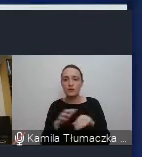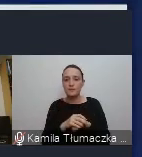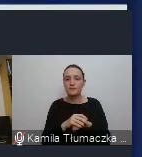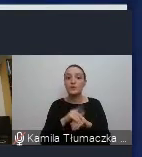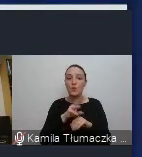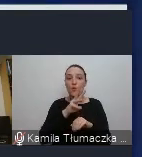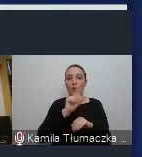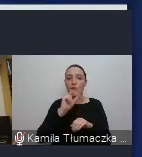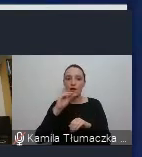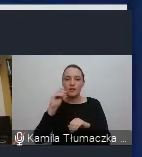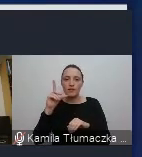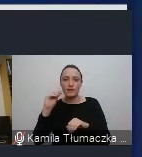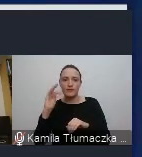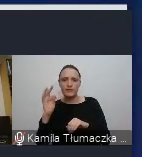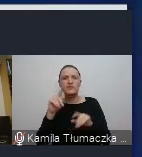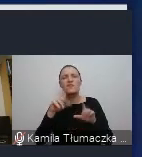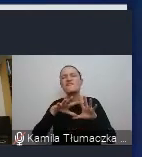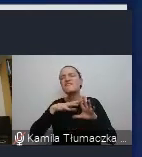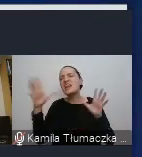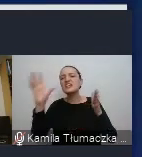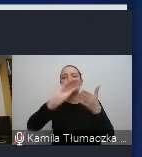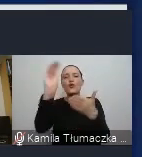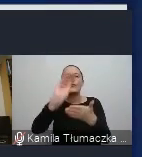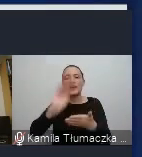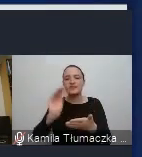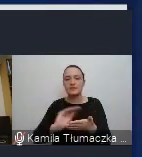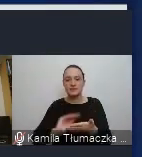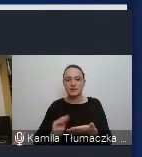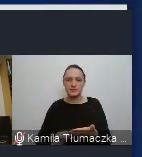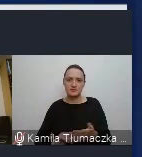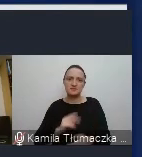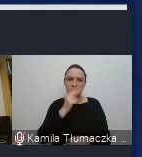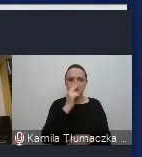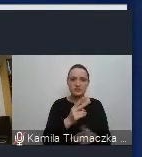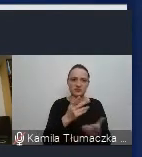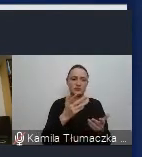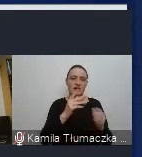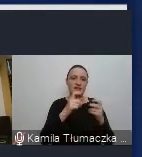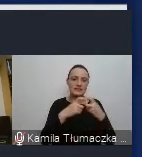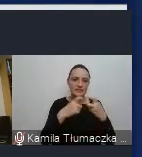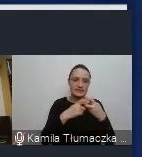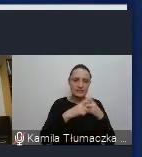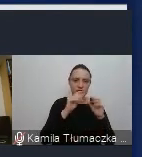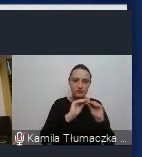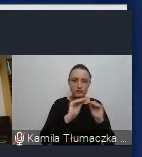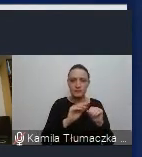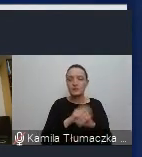Wakelet właśnie, czyli taki wielki notatnik, zresztą tu Państwo widzą zdalne nauczanie, jeżyki.